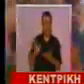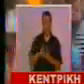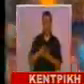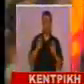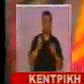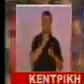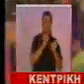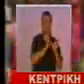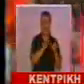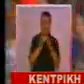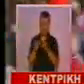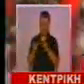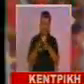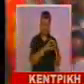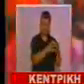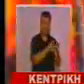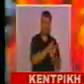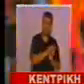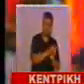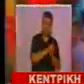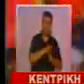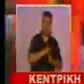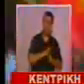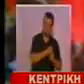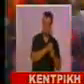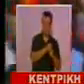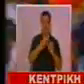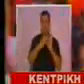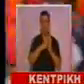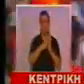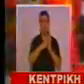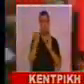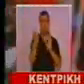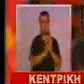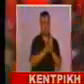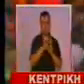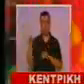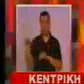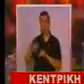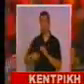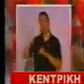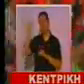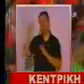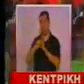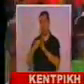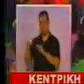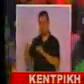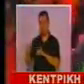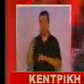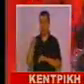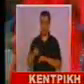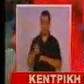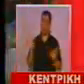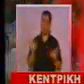πολιτικών δυνάμεων σε μνημονιακές και αντιμνημονιακές είναι παραπλανητικός. Το πρόβλημα και η ουσία